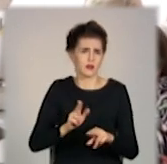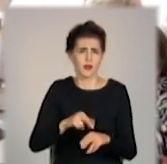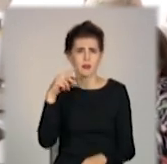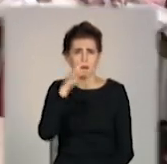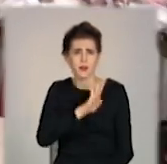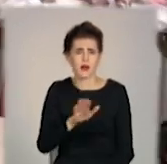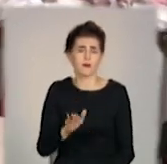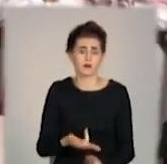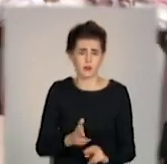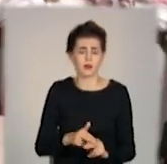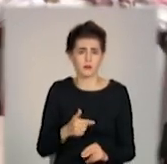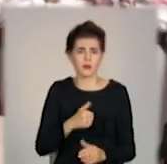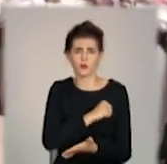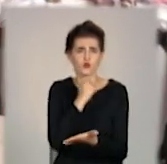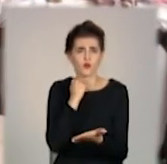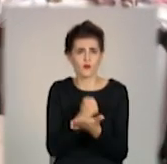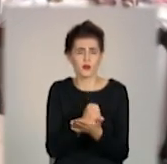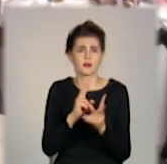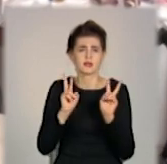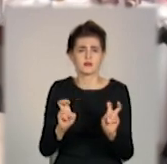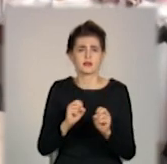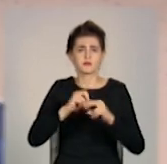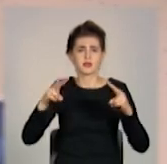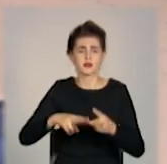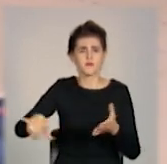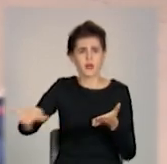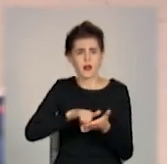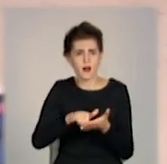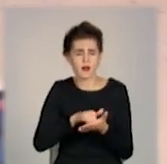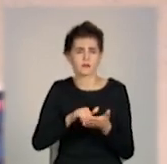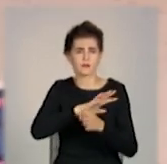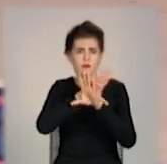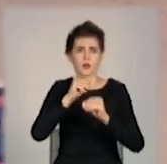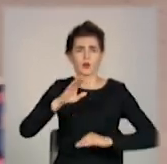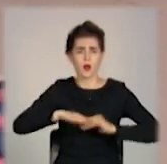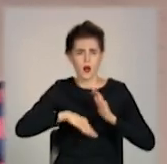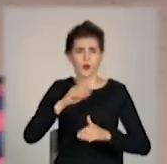це плохо. Фінальний штрих – дезінфікувальне прасування. З однієї пари рук